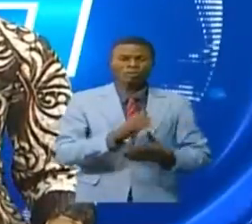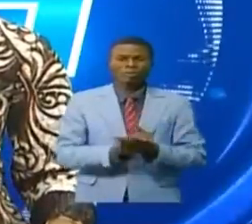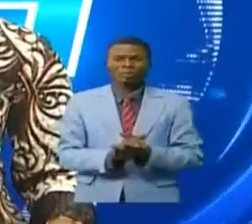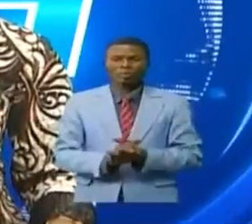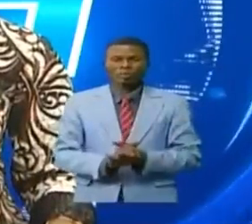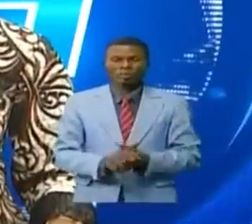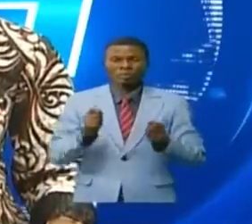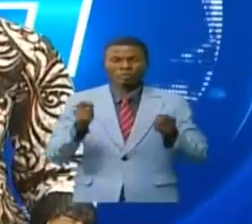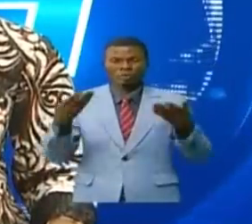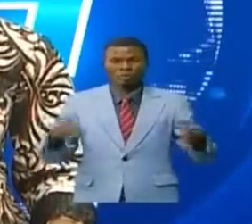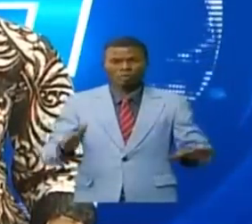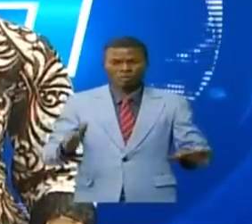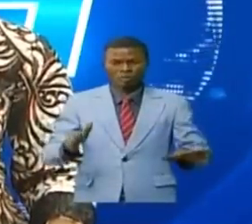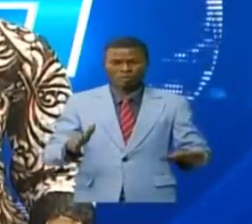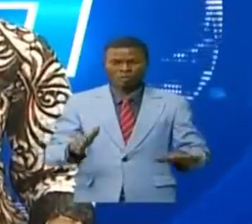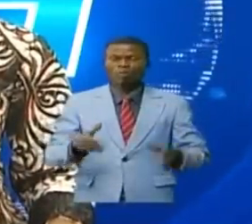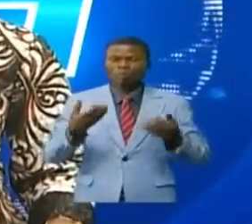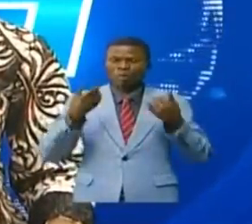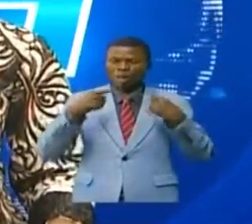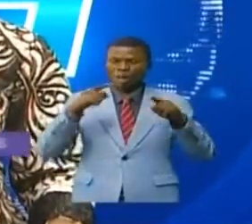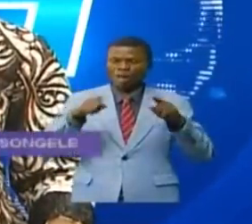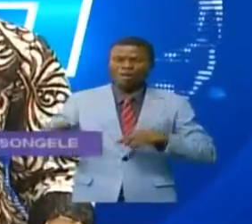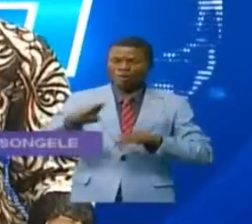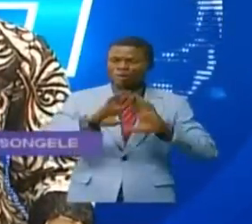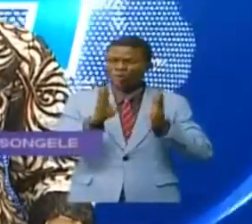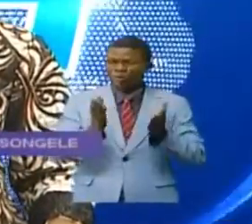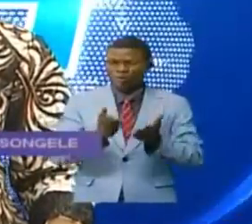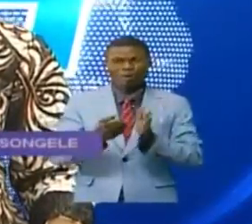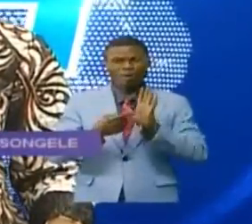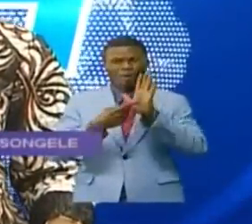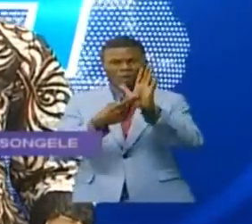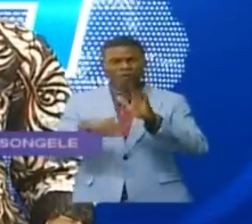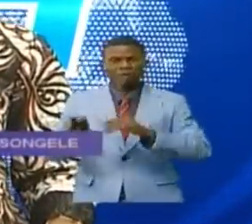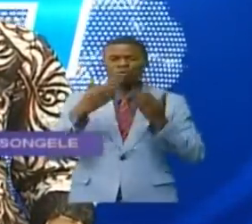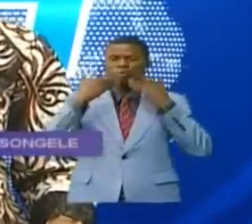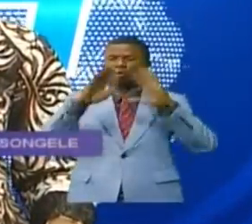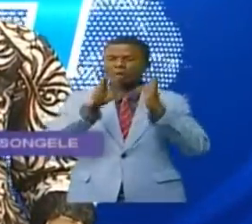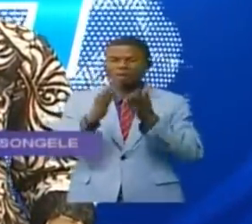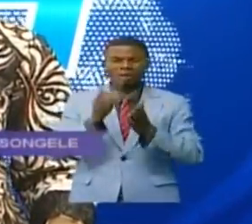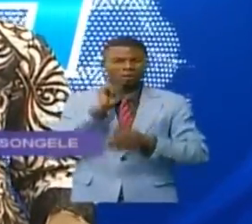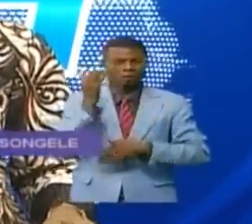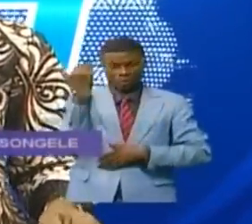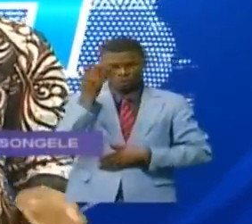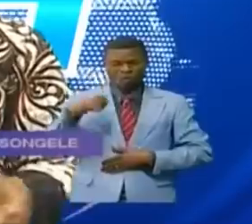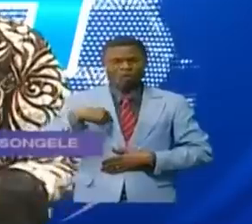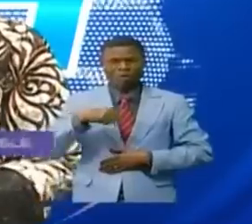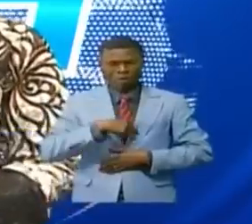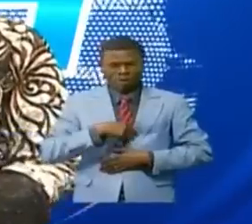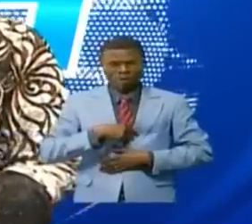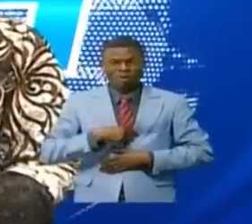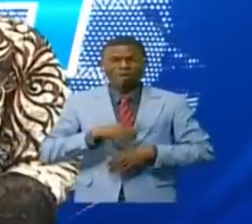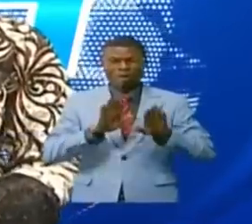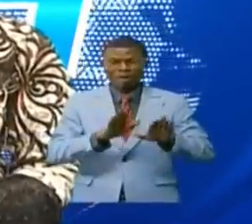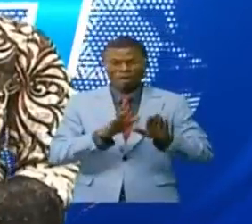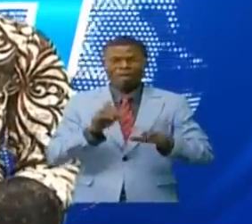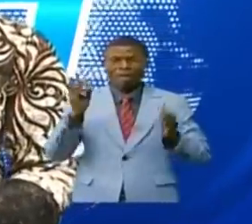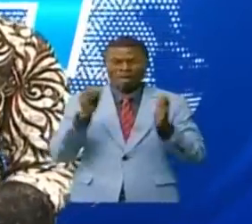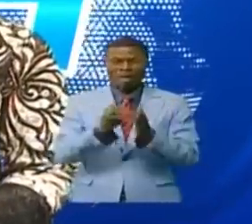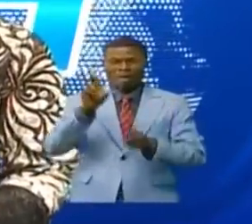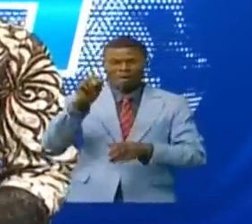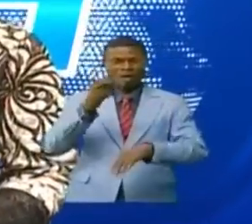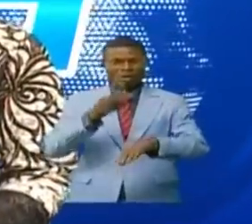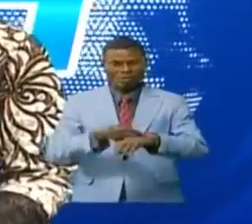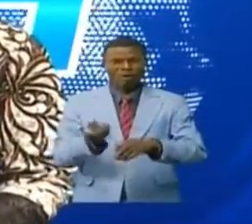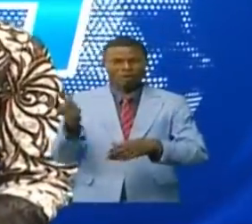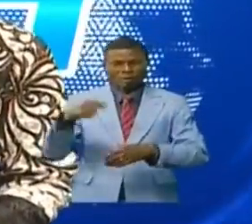Fin donc de ce journal que j'ai eu l'immense plaisir de vous présenter. Merci à vous de l'avoir suivi. Je vous laisse en